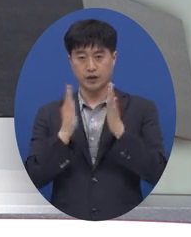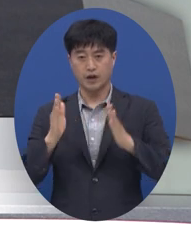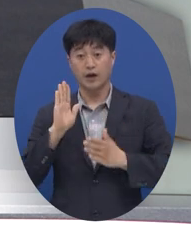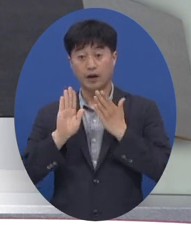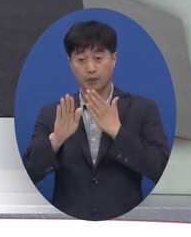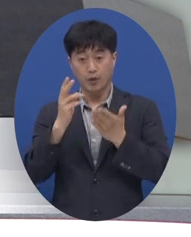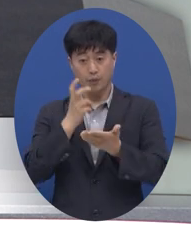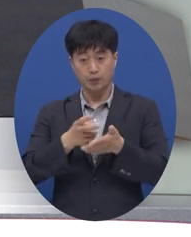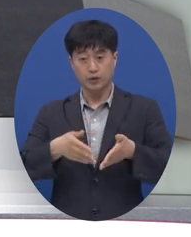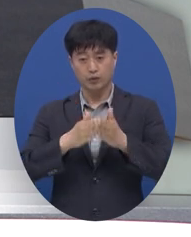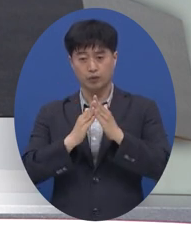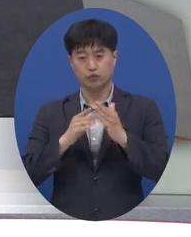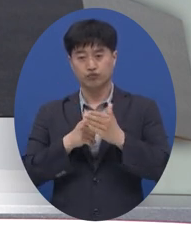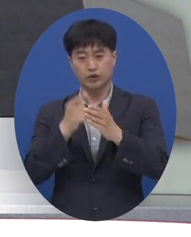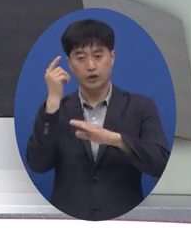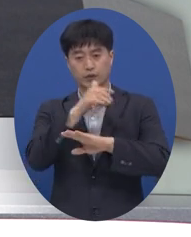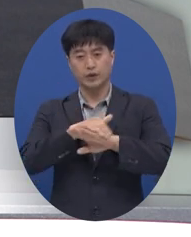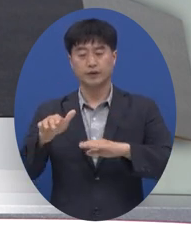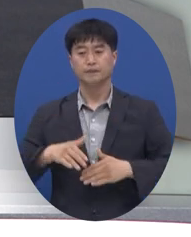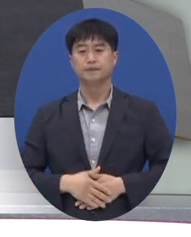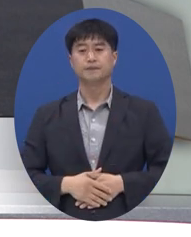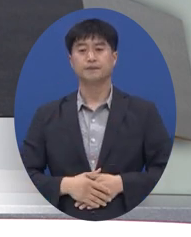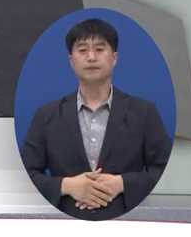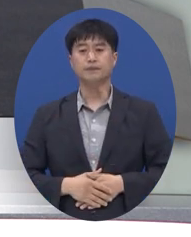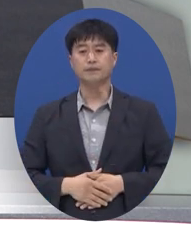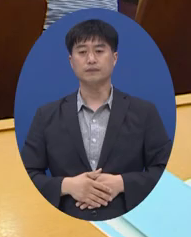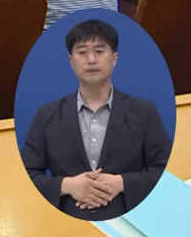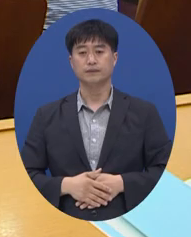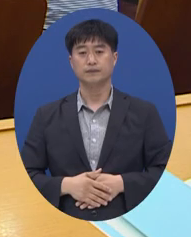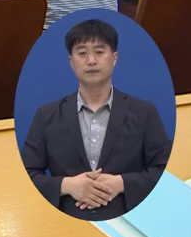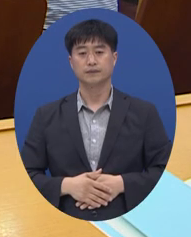추진할 계획 이라고 합니다 1 산지 기자입니다